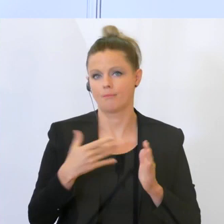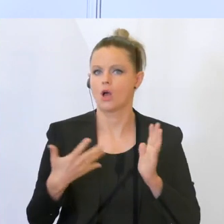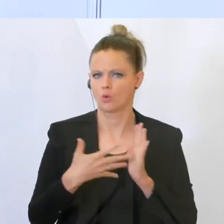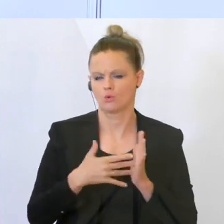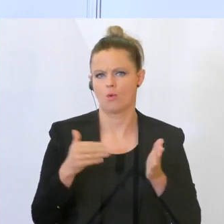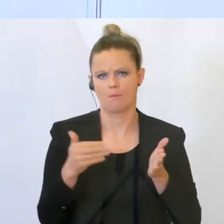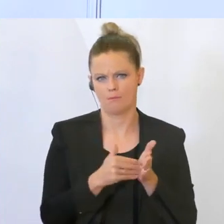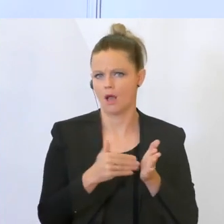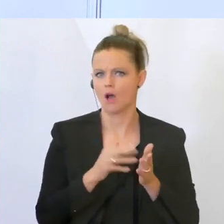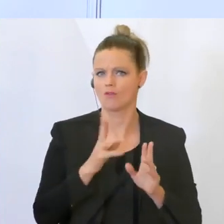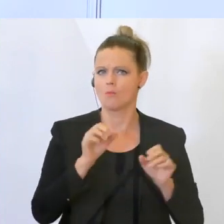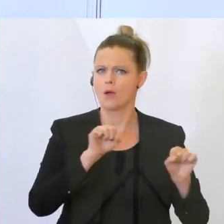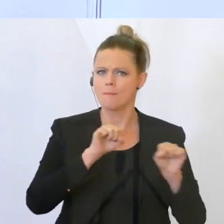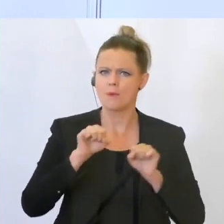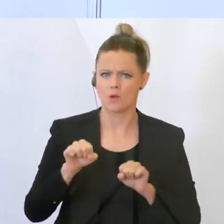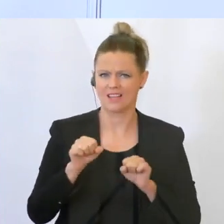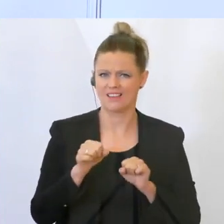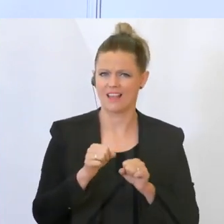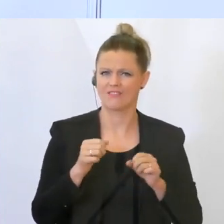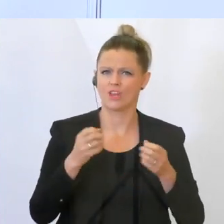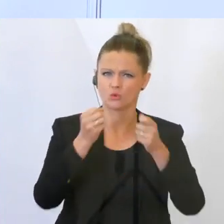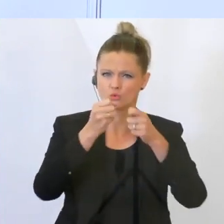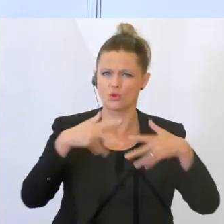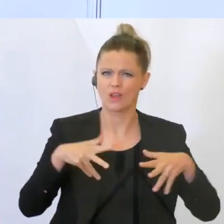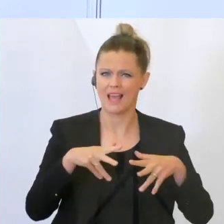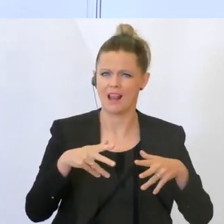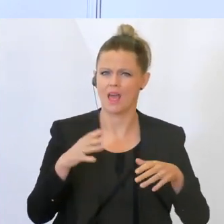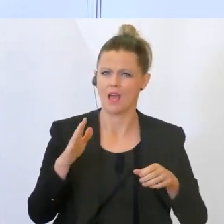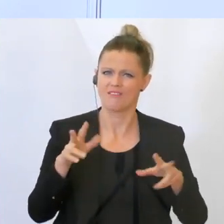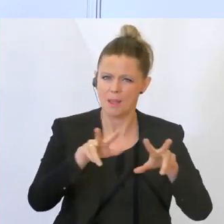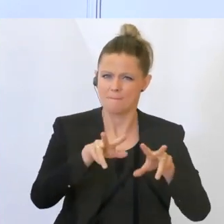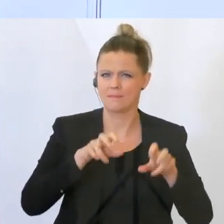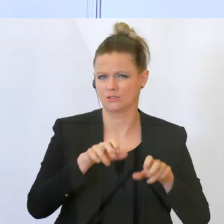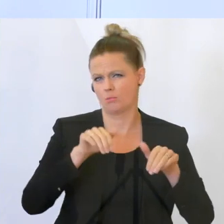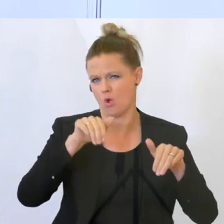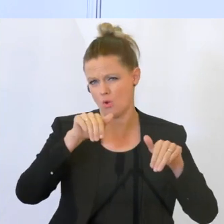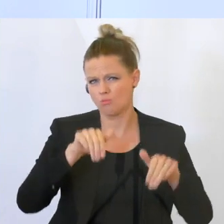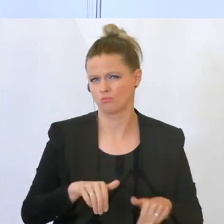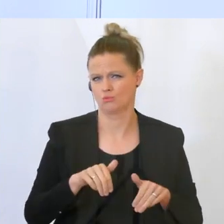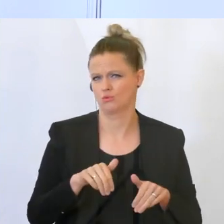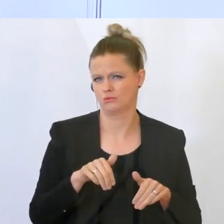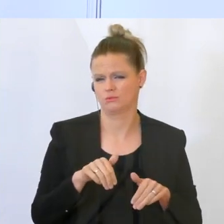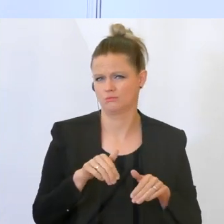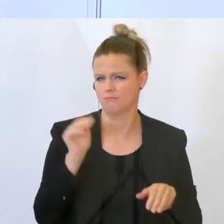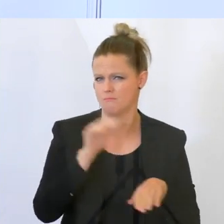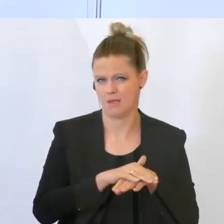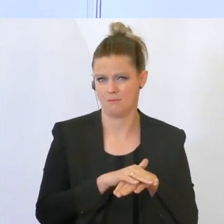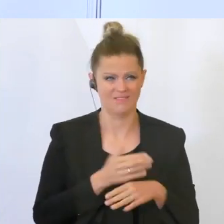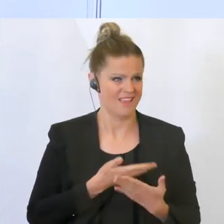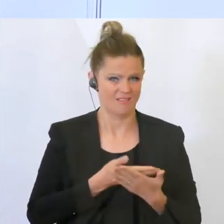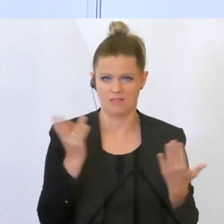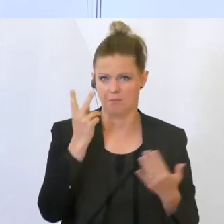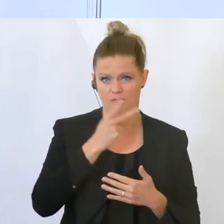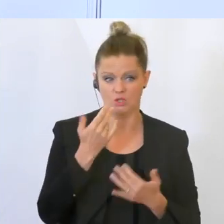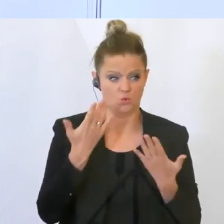um die Möglichkeit für strukturellen Missbrauch so klein wie möglich zu halten. Und ich bin mir sicher, niemand hat Verständnis dafür, wenn man